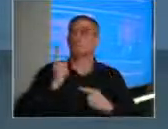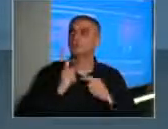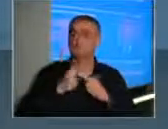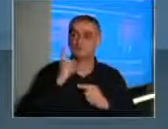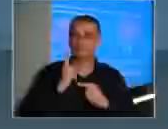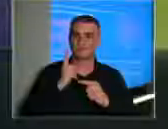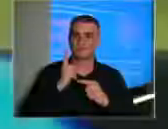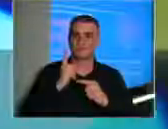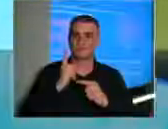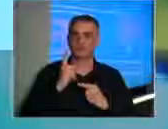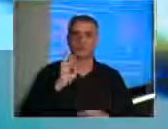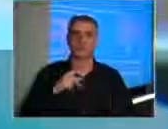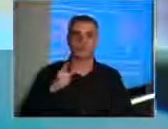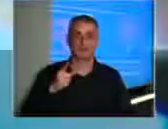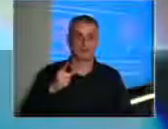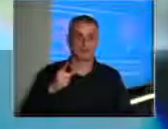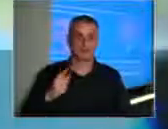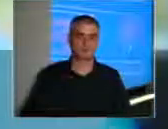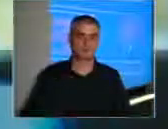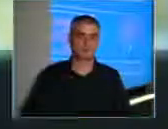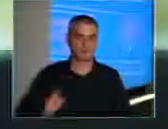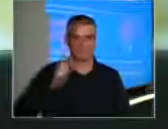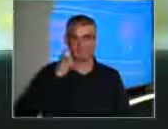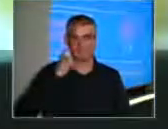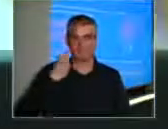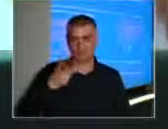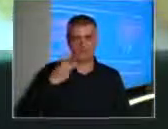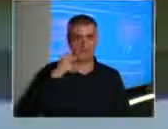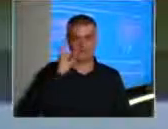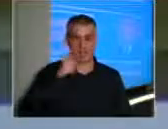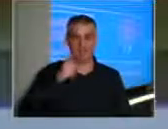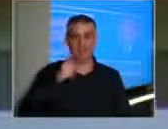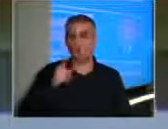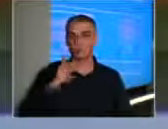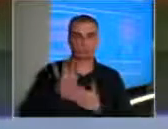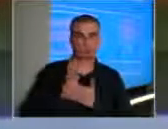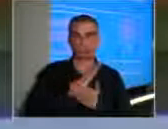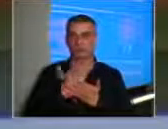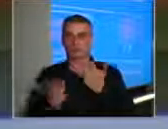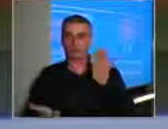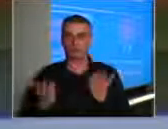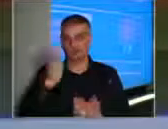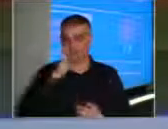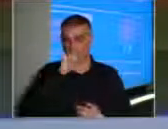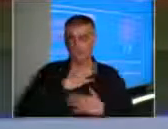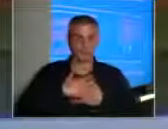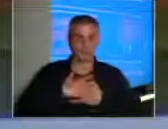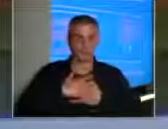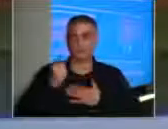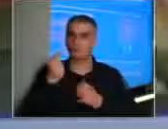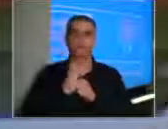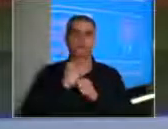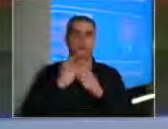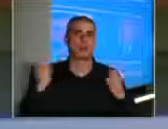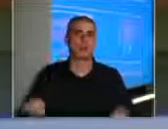בדיוק, וגם, זה מצחיק שפייגלין הוא כביכול מתנדנד, הרי בעיניים שלי, פייגלין עושה כאן